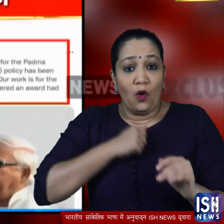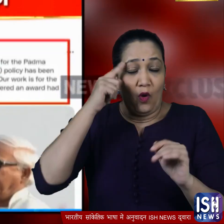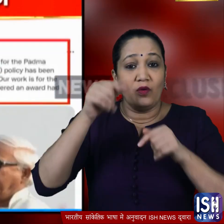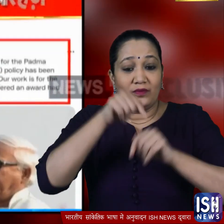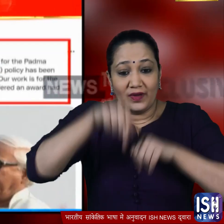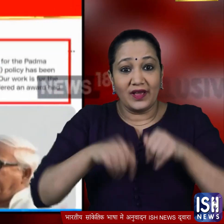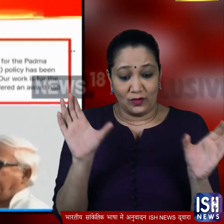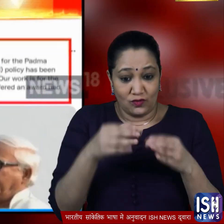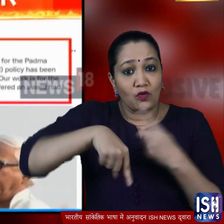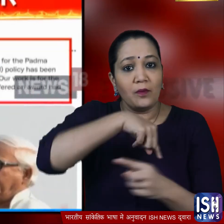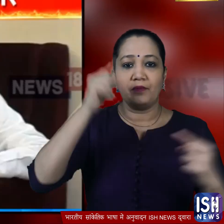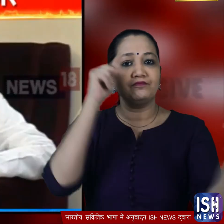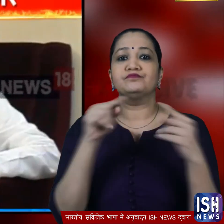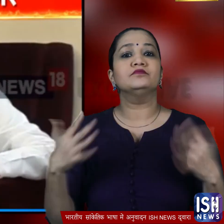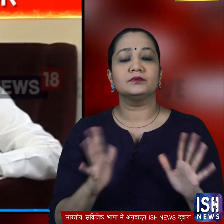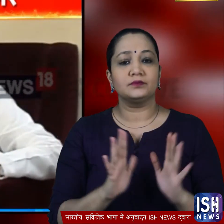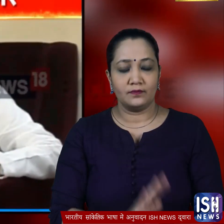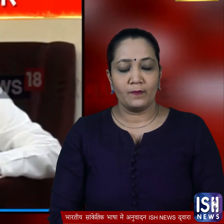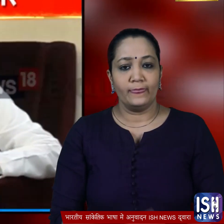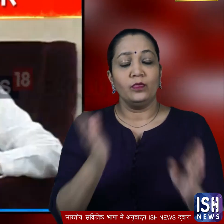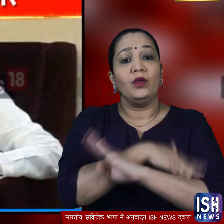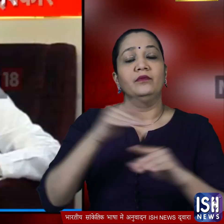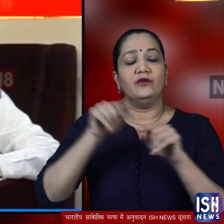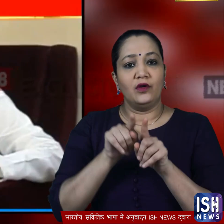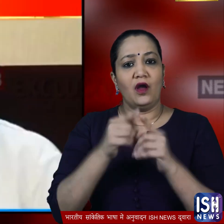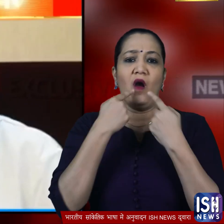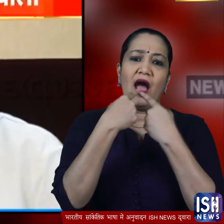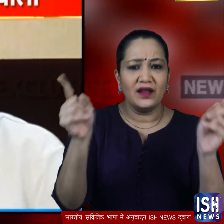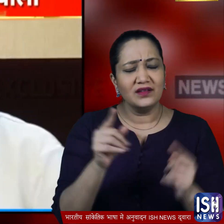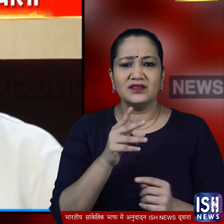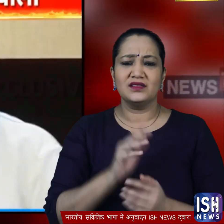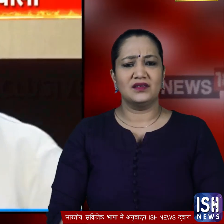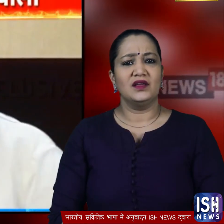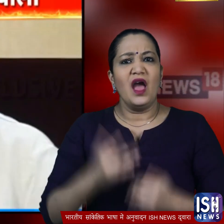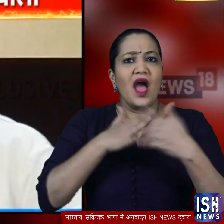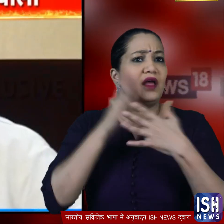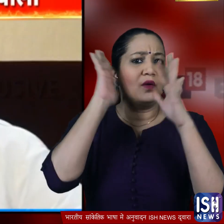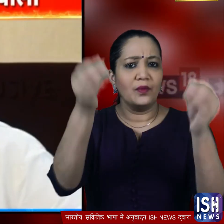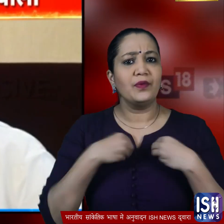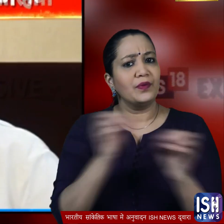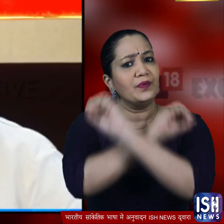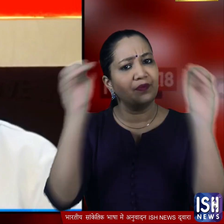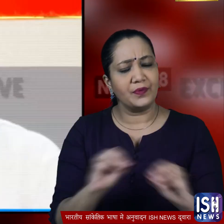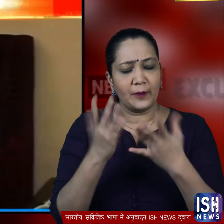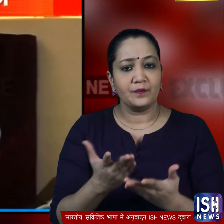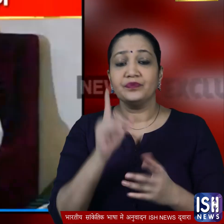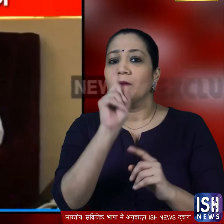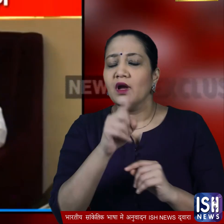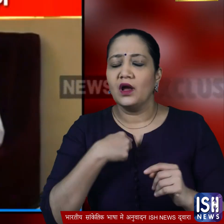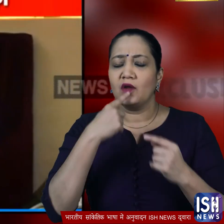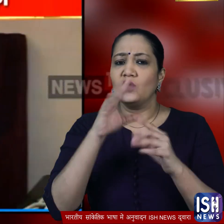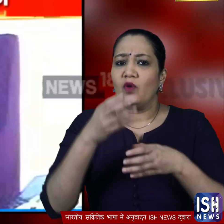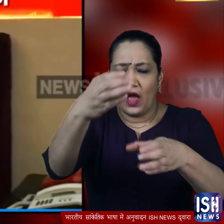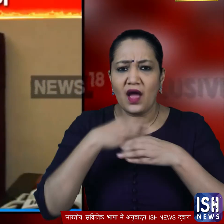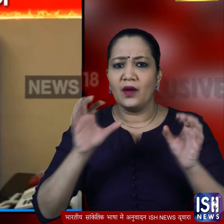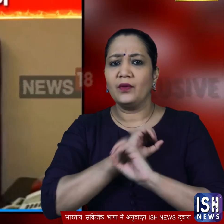ये पार्टी की पॉलिसी के खिलाफ है। पता चला कि इससे पहले बुद्धदेव भट्टाचार्य ने बयान दिया कि उन्हें इस बारे में कोई जानकारी ही नहीं दी गई, लेकिन अगर ऐसा